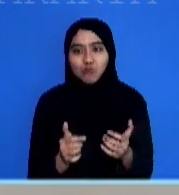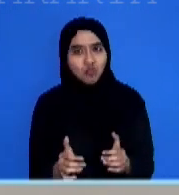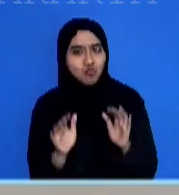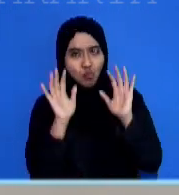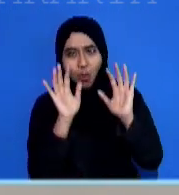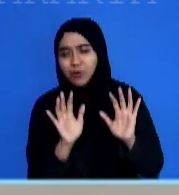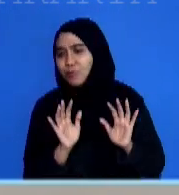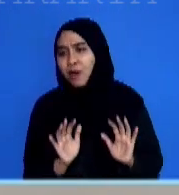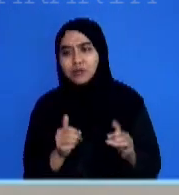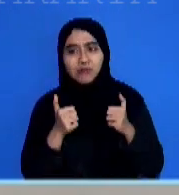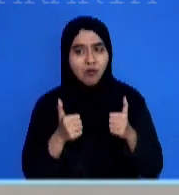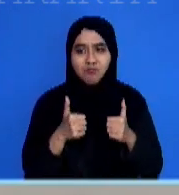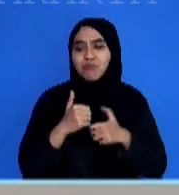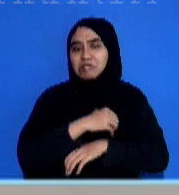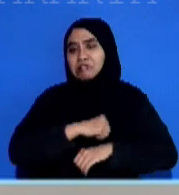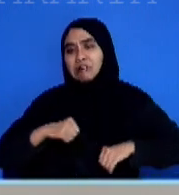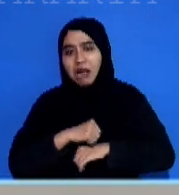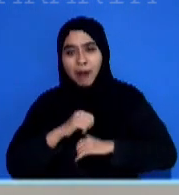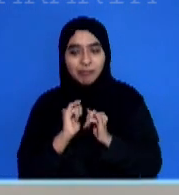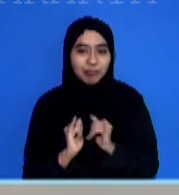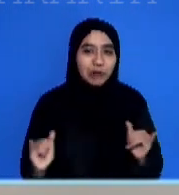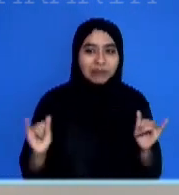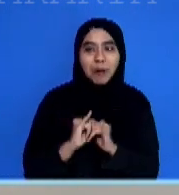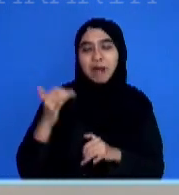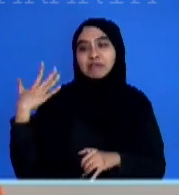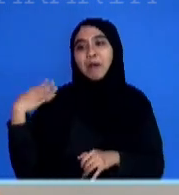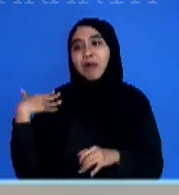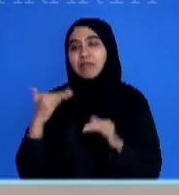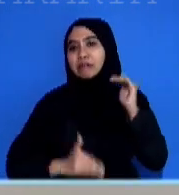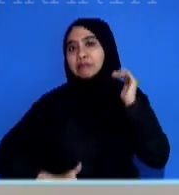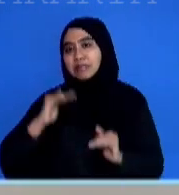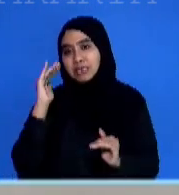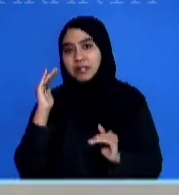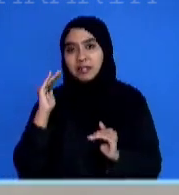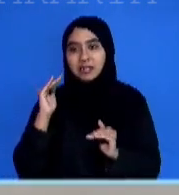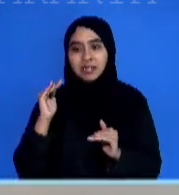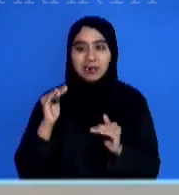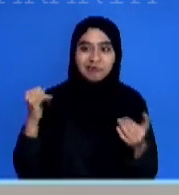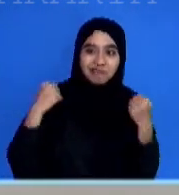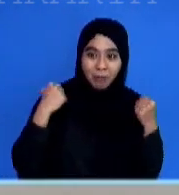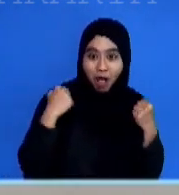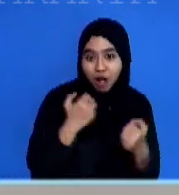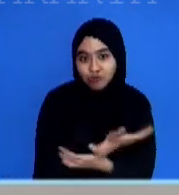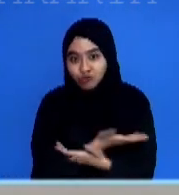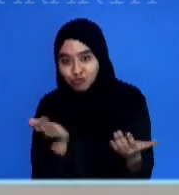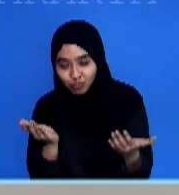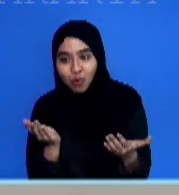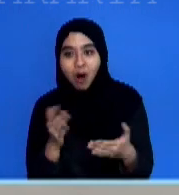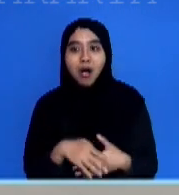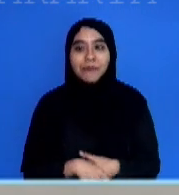bisa senam bareng para petinggi dan terlihat semangat semua ya. Jadi